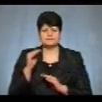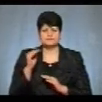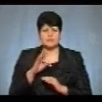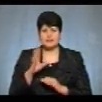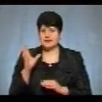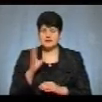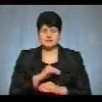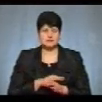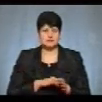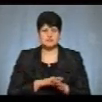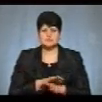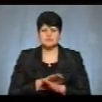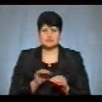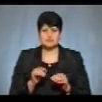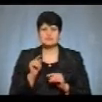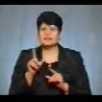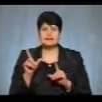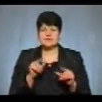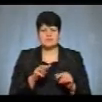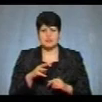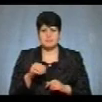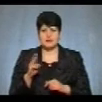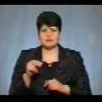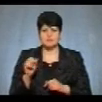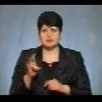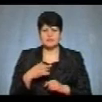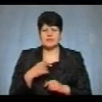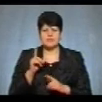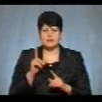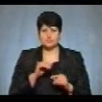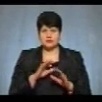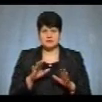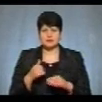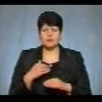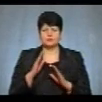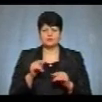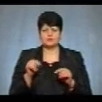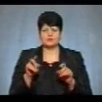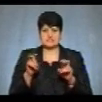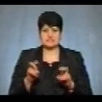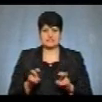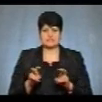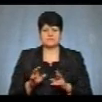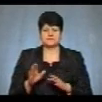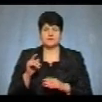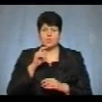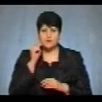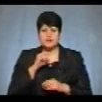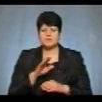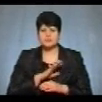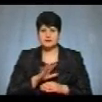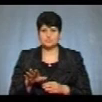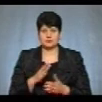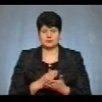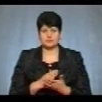здійснилося. Я кажу, Назаре, щоб ти мені не їхав на Майдан. Баба, я не поїду, але як я буду тут сидіти, ви будете тут сидіти, України ми не будемо мати.